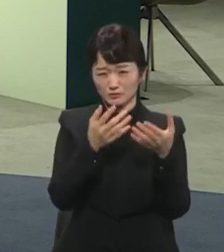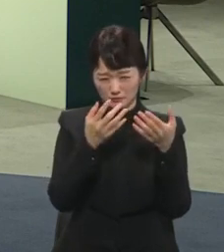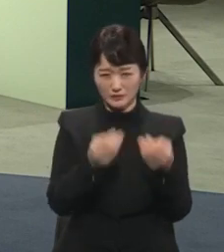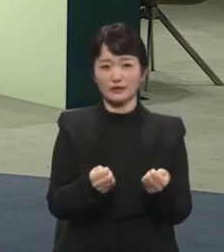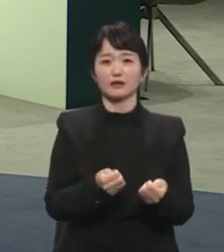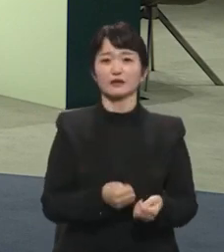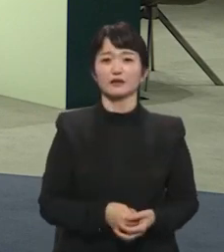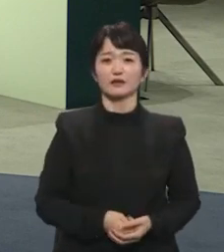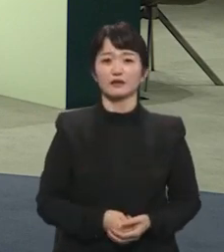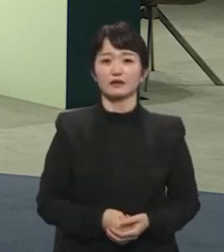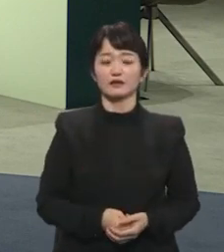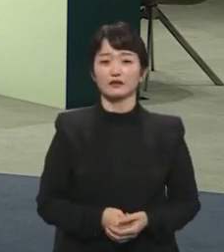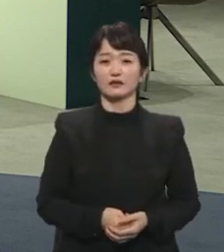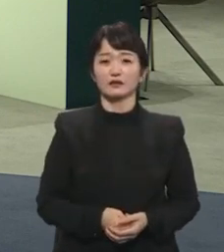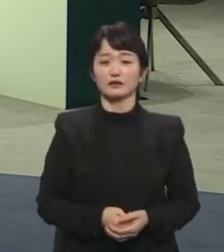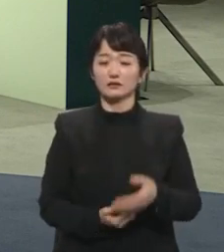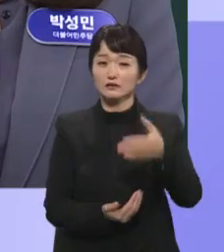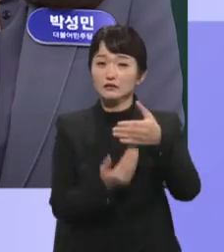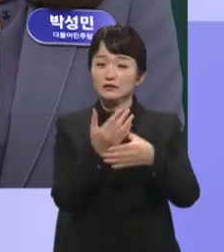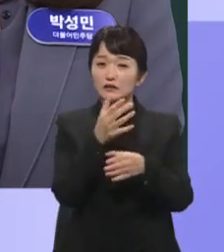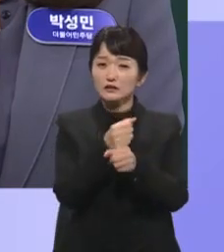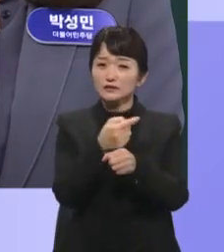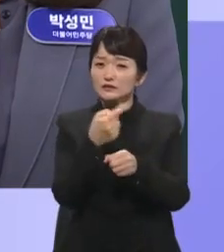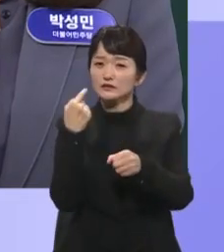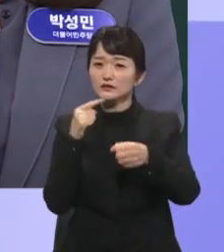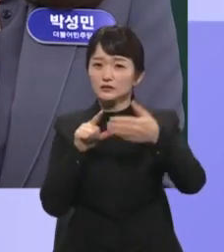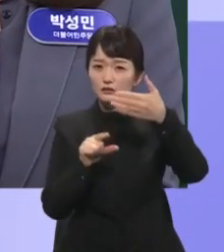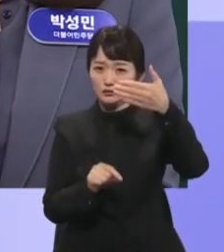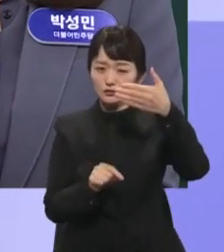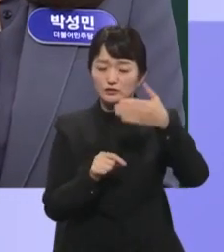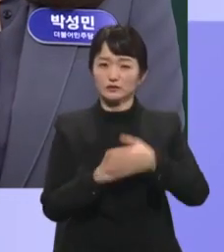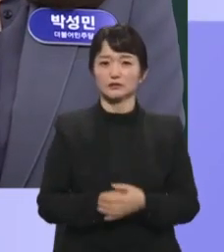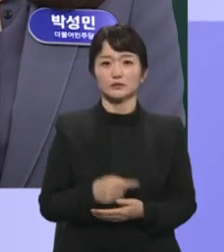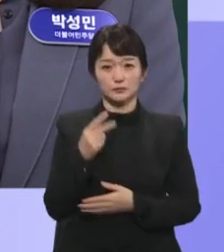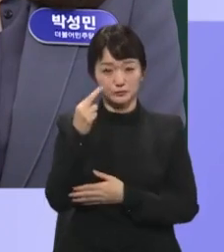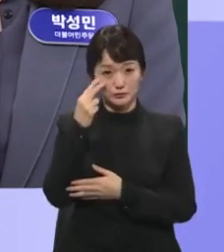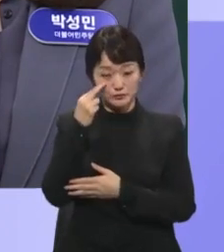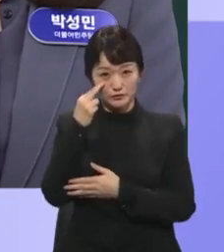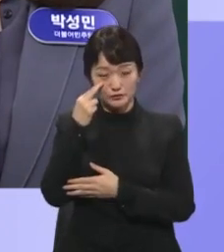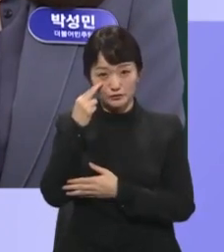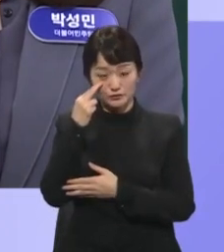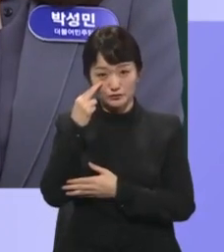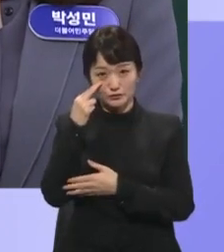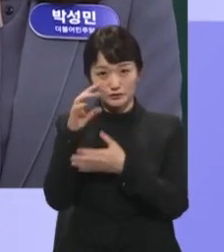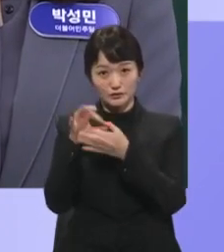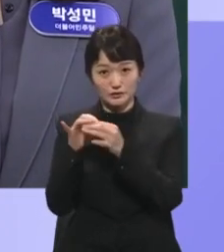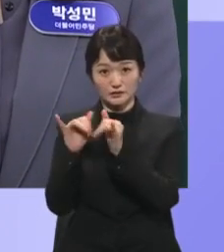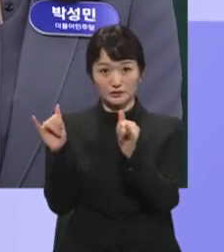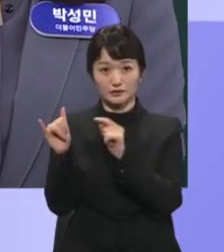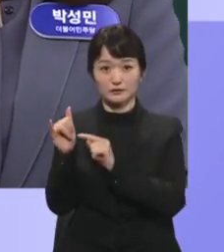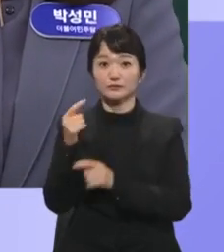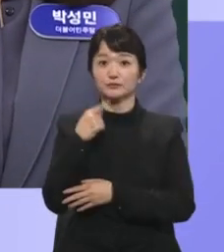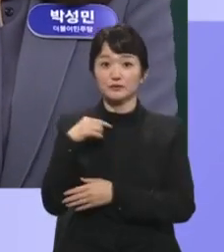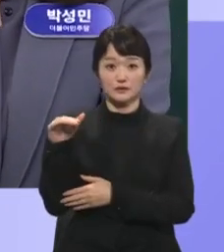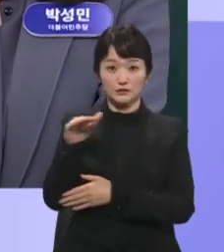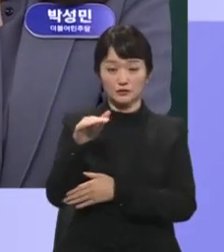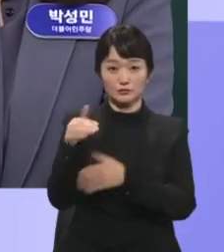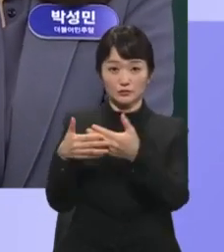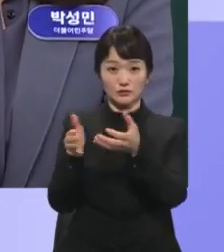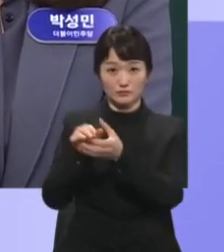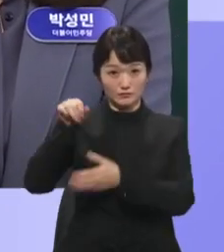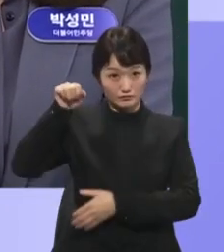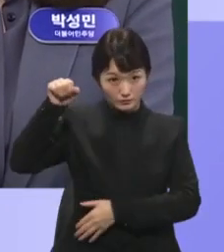있는데이 사건의 시점은 지난해 9월입니다 아 재미교포 출신 진보진영의 운동가로 알려진 최재영